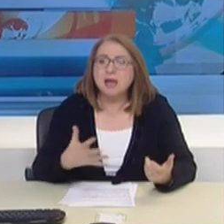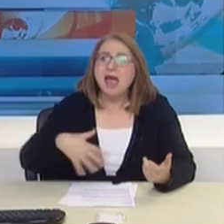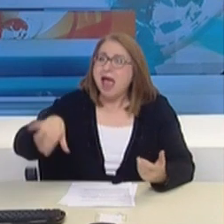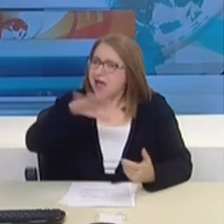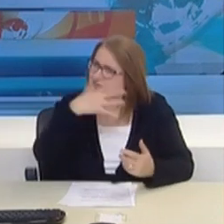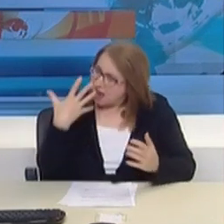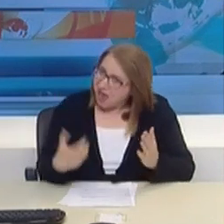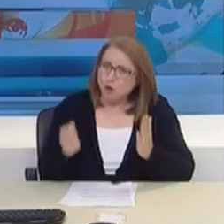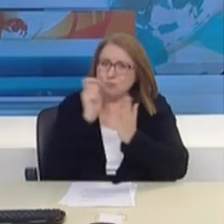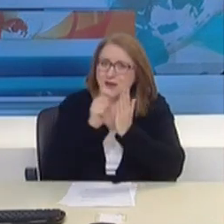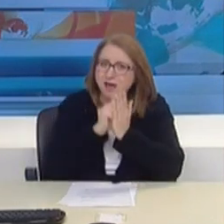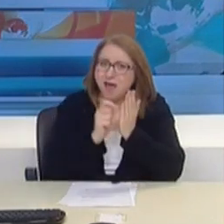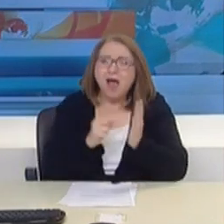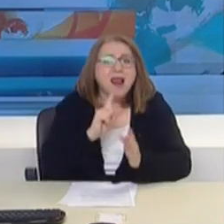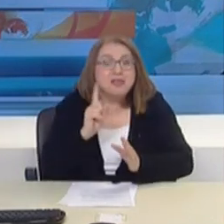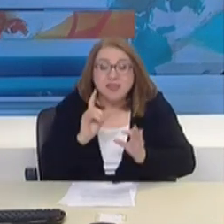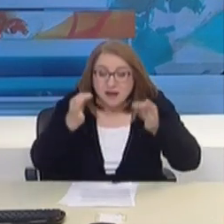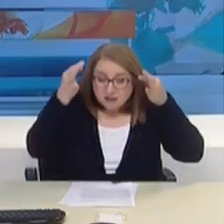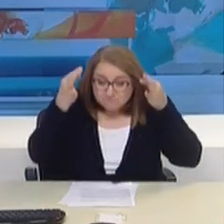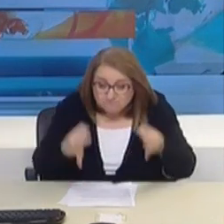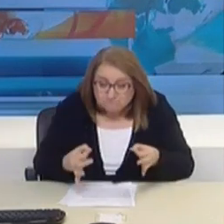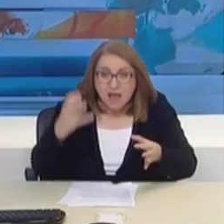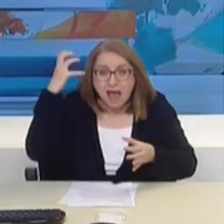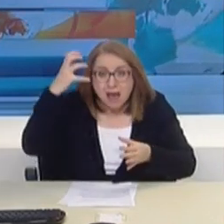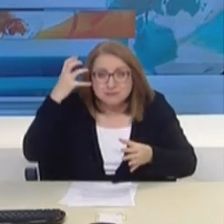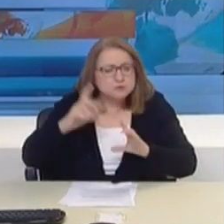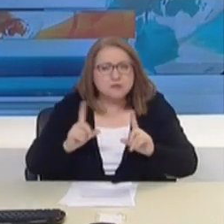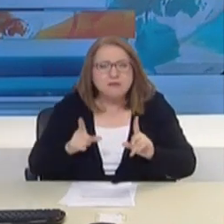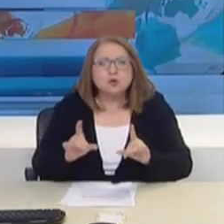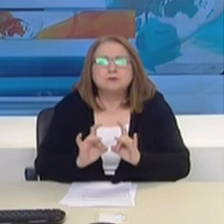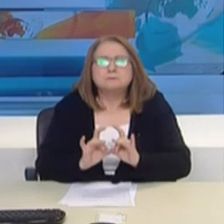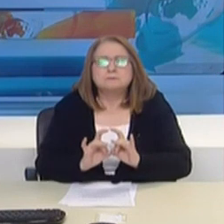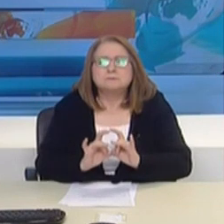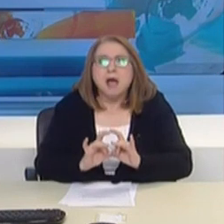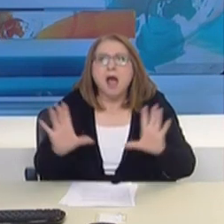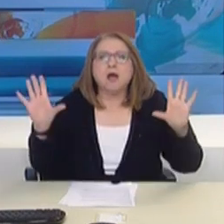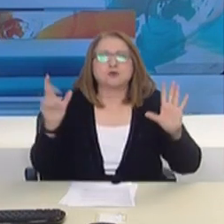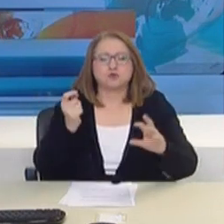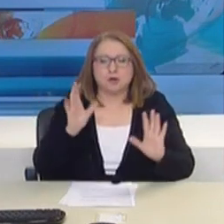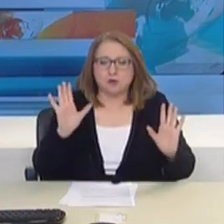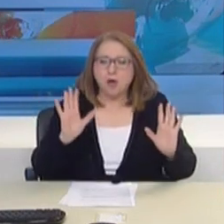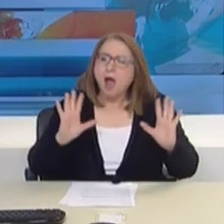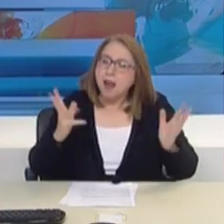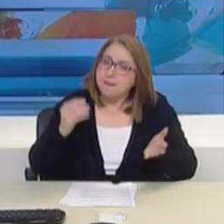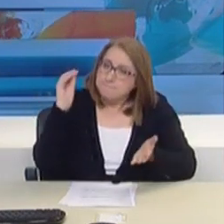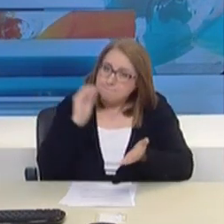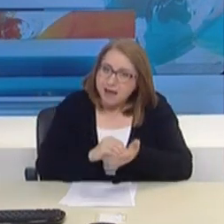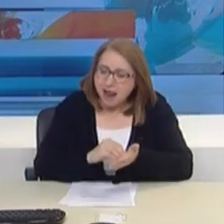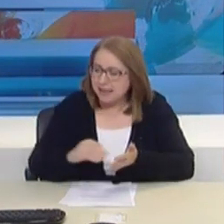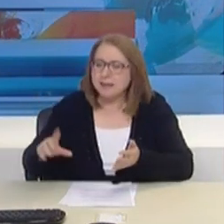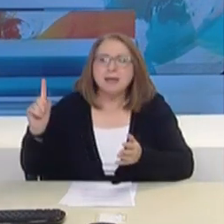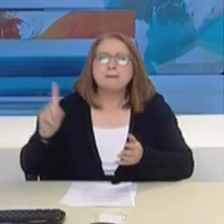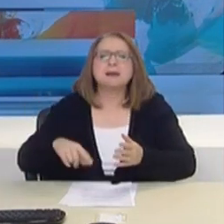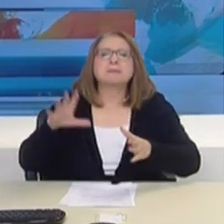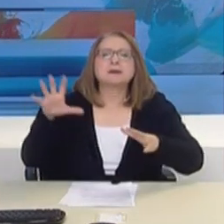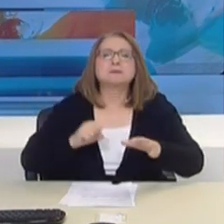δεν είναι βέβαια επιστημονικά δεδομένα. Αυτό όμως δεν σημαίνει πως δεν γνωρίζουμε και δεν πρέπει να λάβουμε τις δραστικές